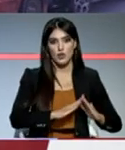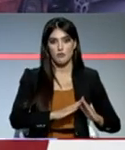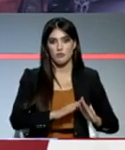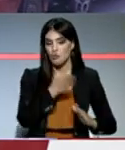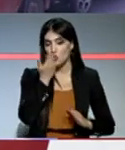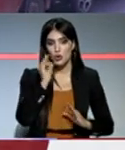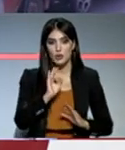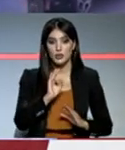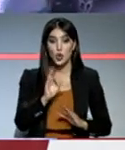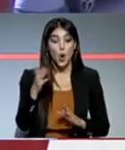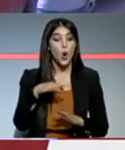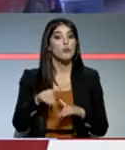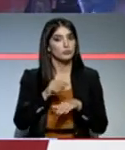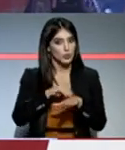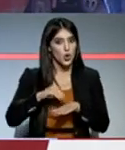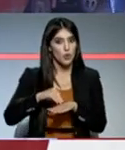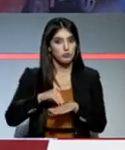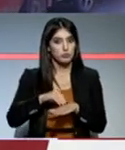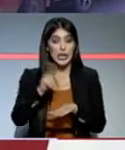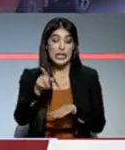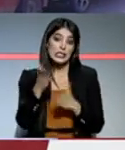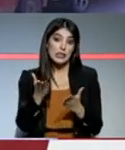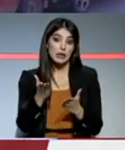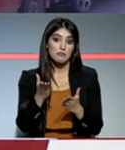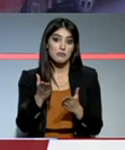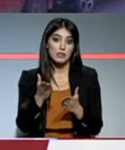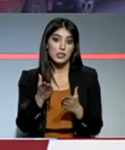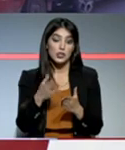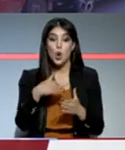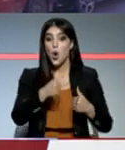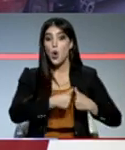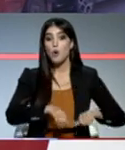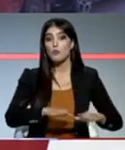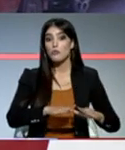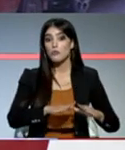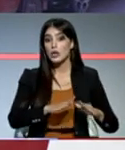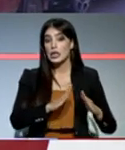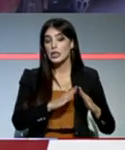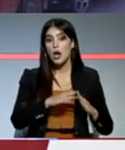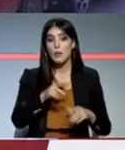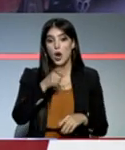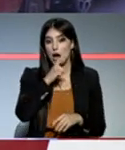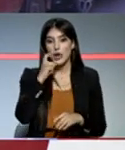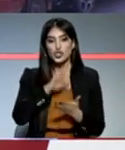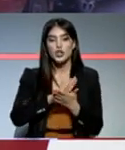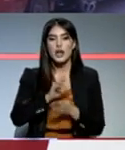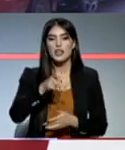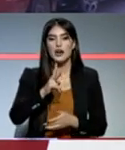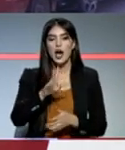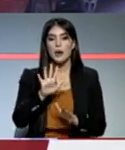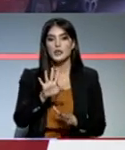الكوريين ال اه الكوفيين الناس اللي عمرها اكثر من خمسه وستين سنه